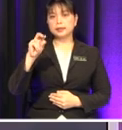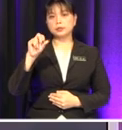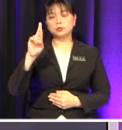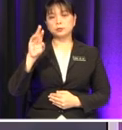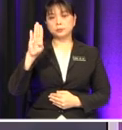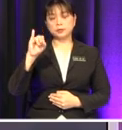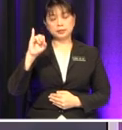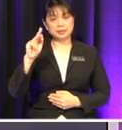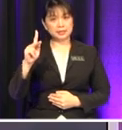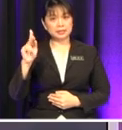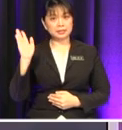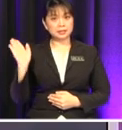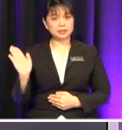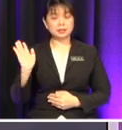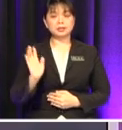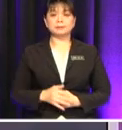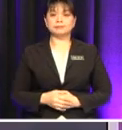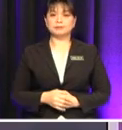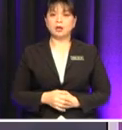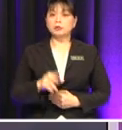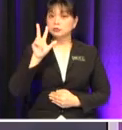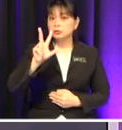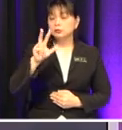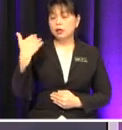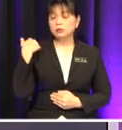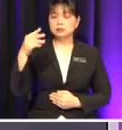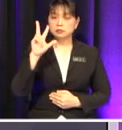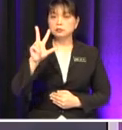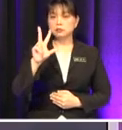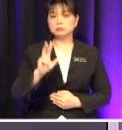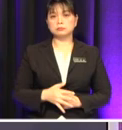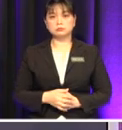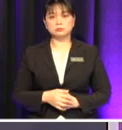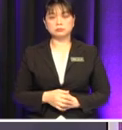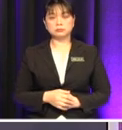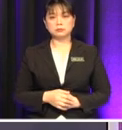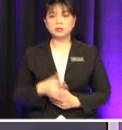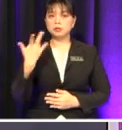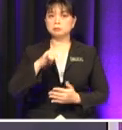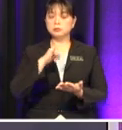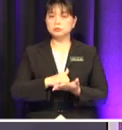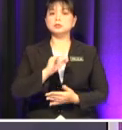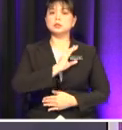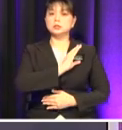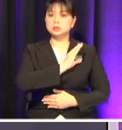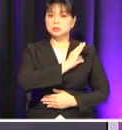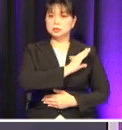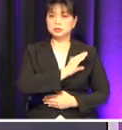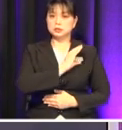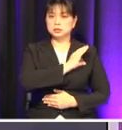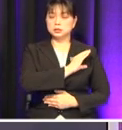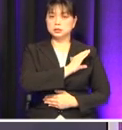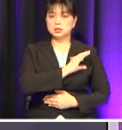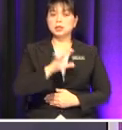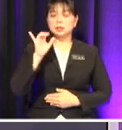dan juga aerobik ada tiga kemudian ciri-ciri apa tuh kriteria